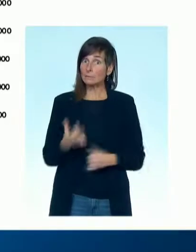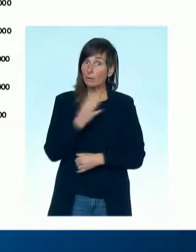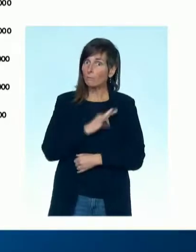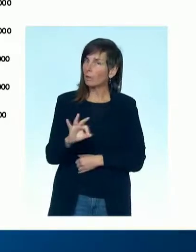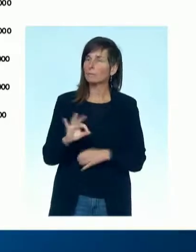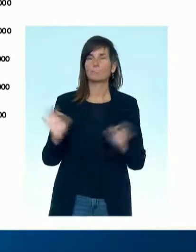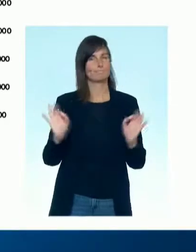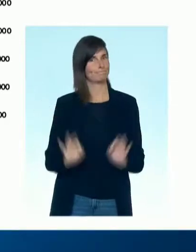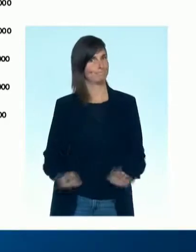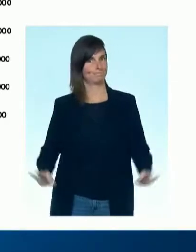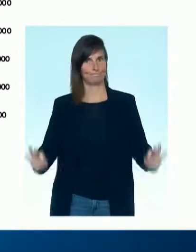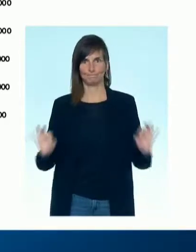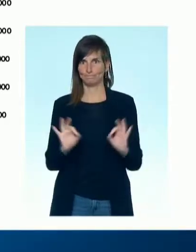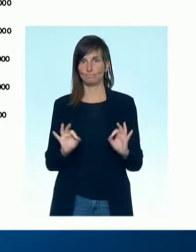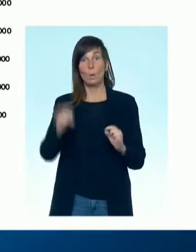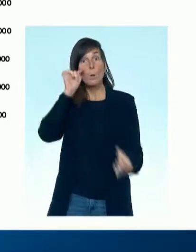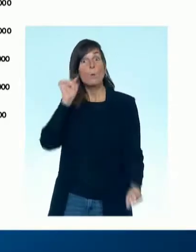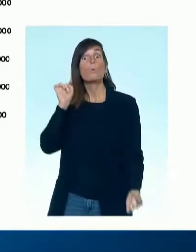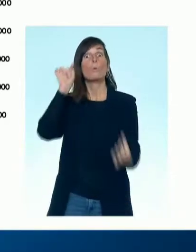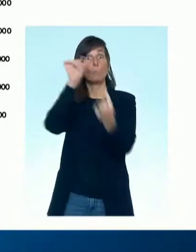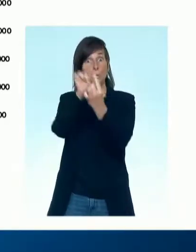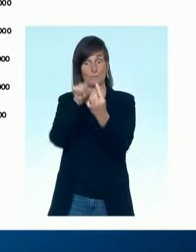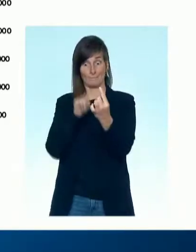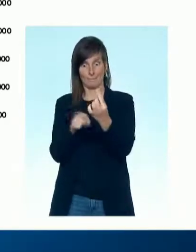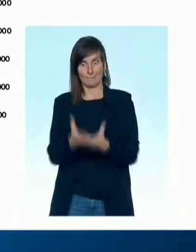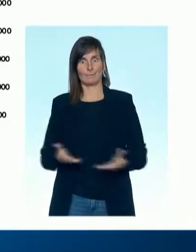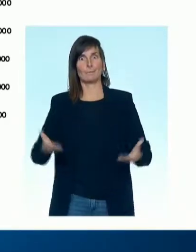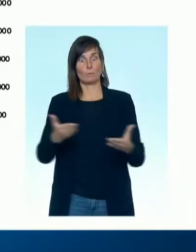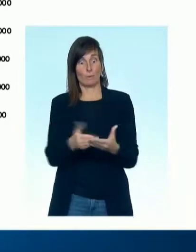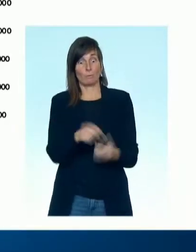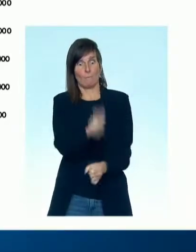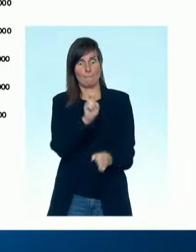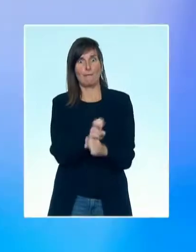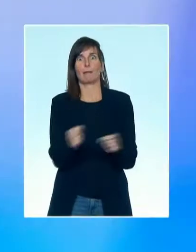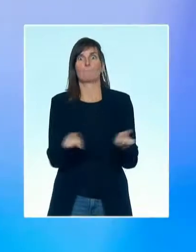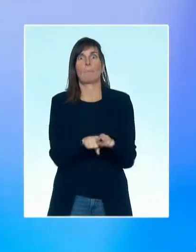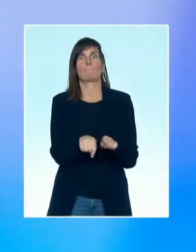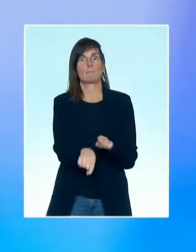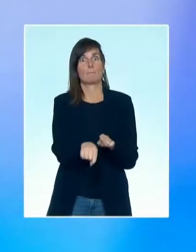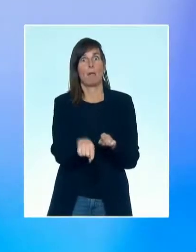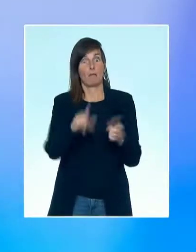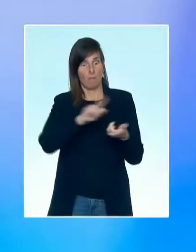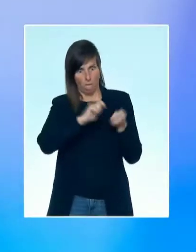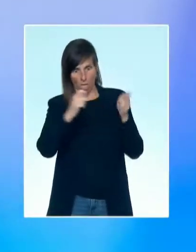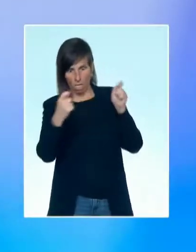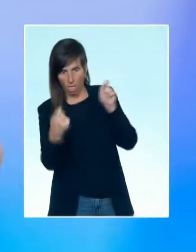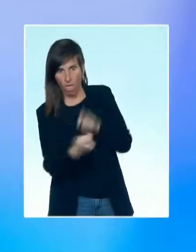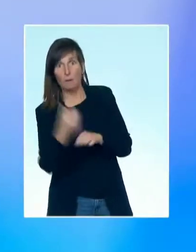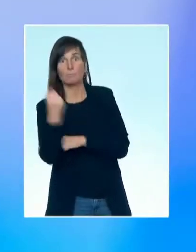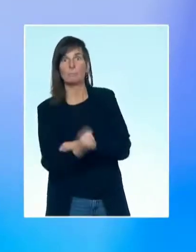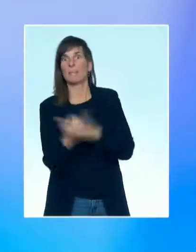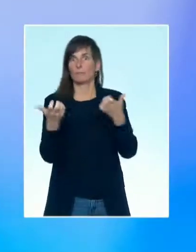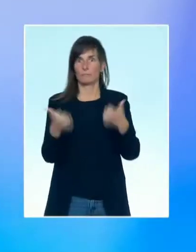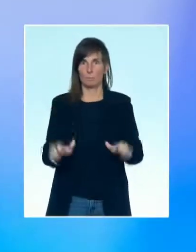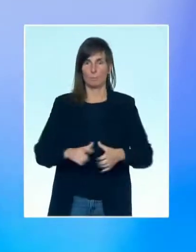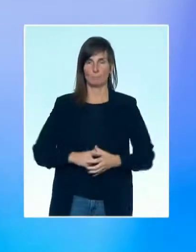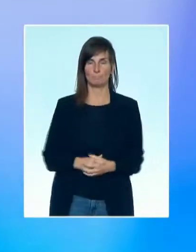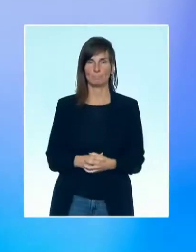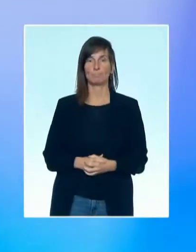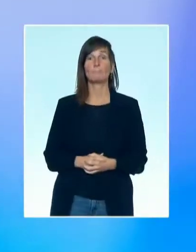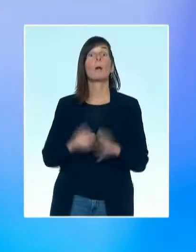aujourd'hui, et l'objectif est précisément que cela ne soit pas le cas non plus demain. Il y a pour